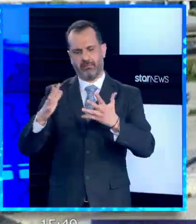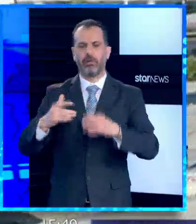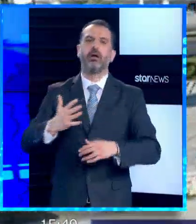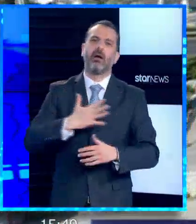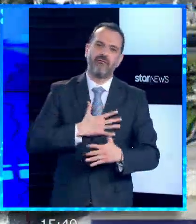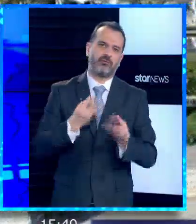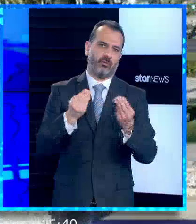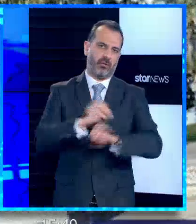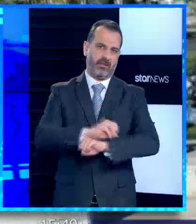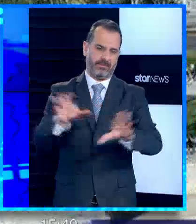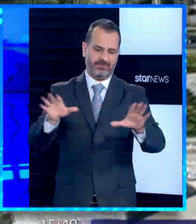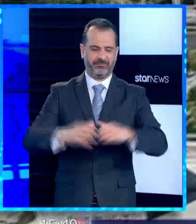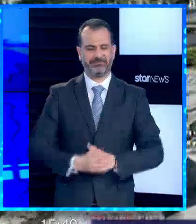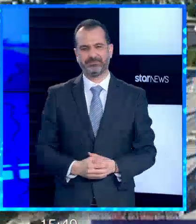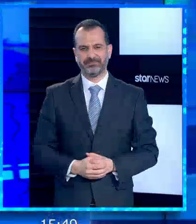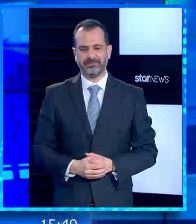σε ευχαριστήσουμε πολύ.